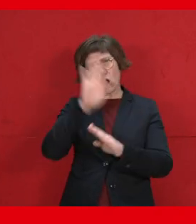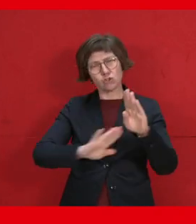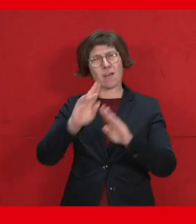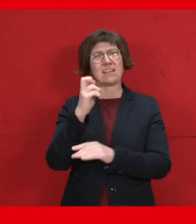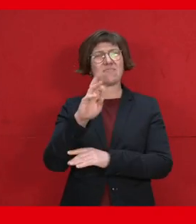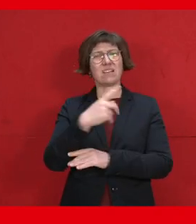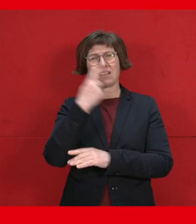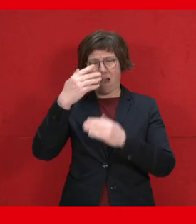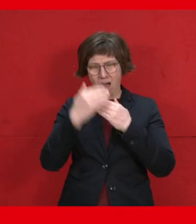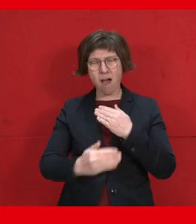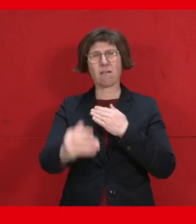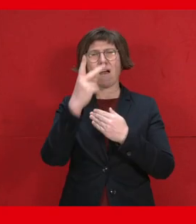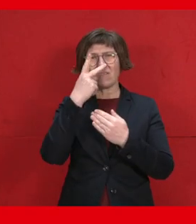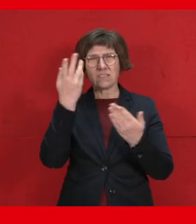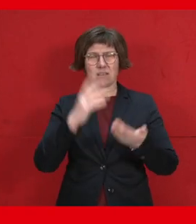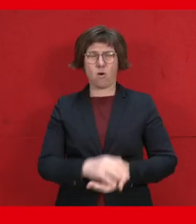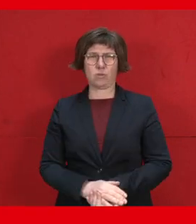20er Jahren stellen.